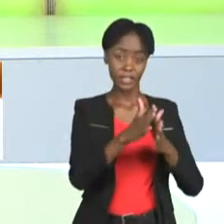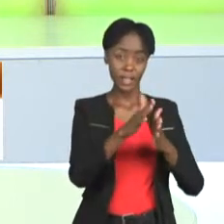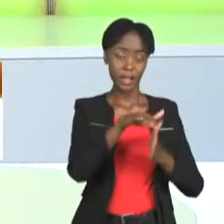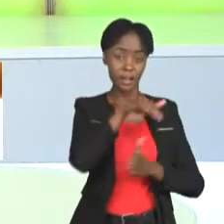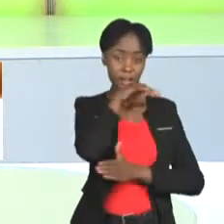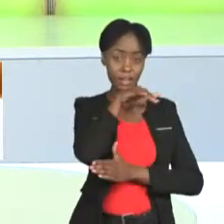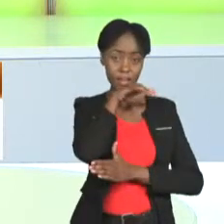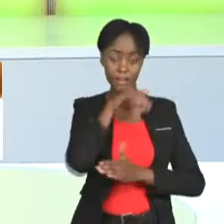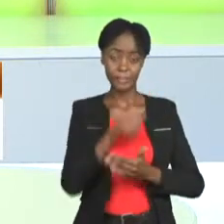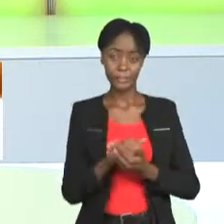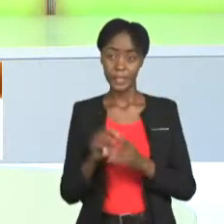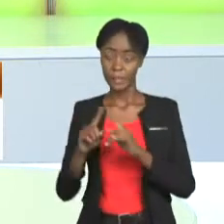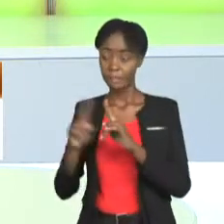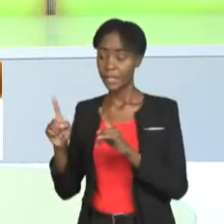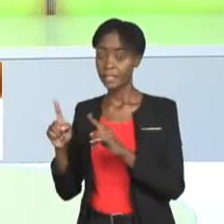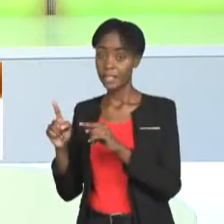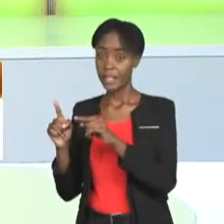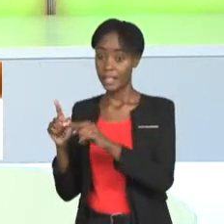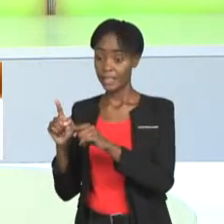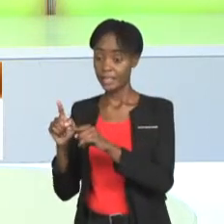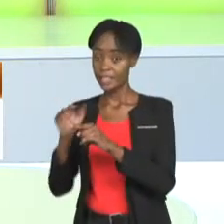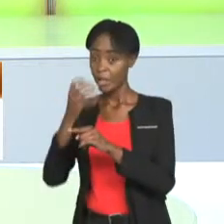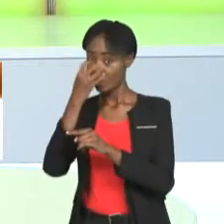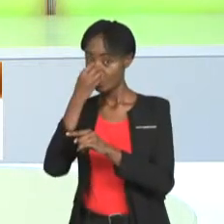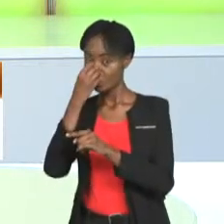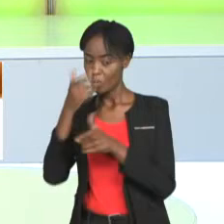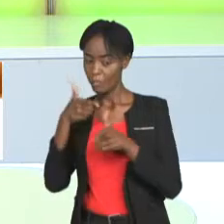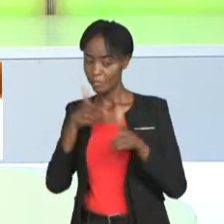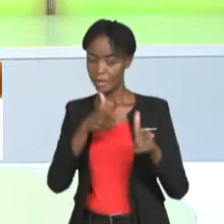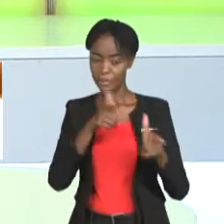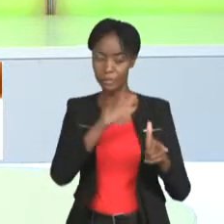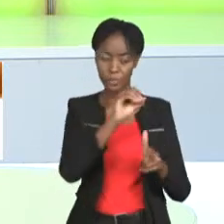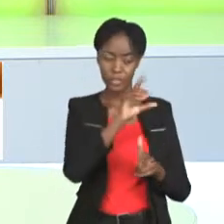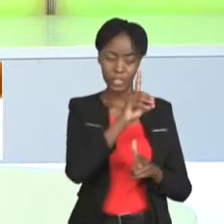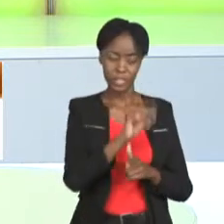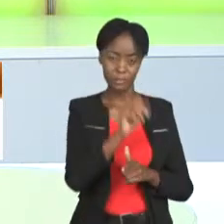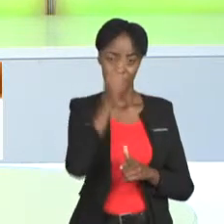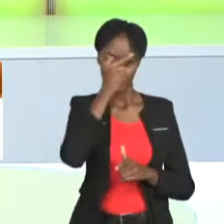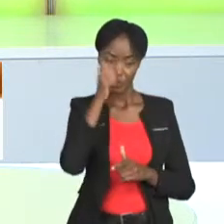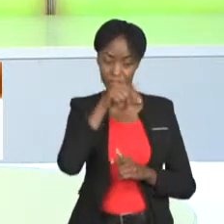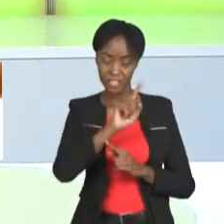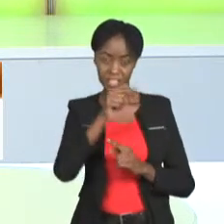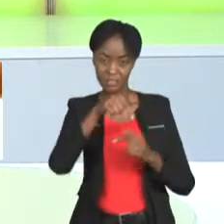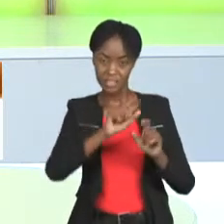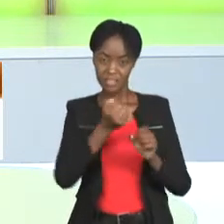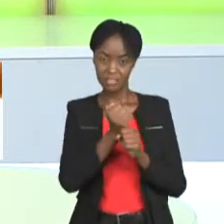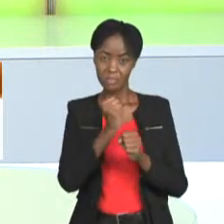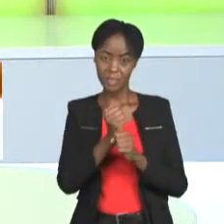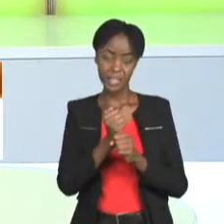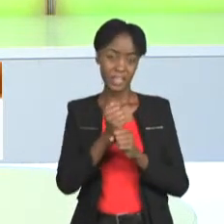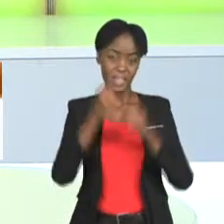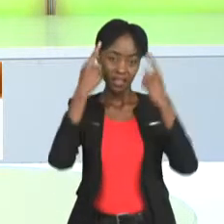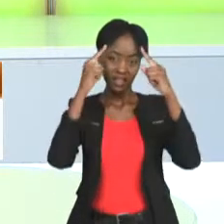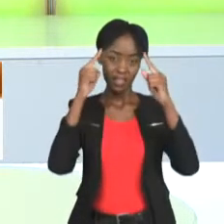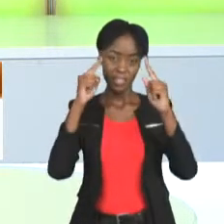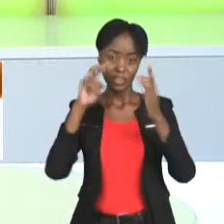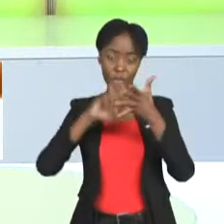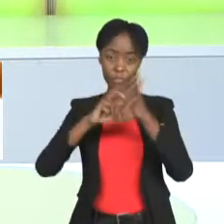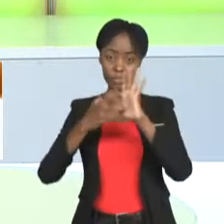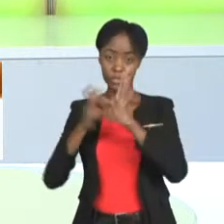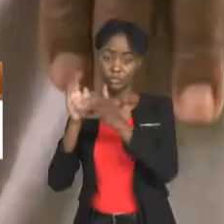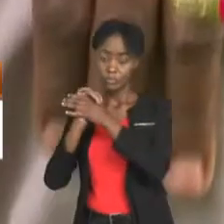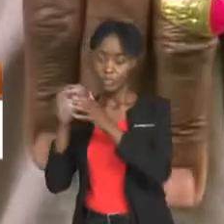Ruto amezidi kukilaumu chama cha ODM kwa kuchangia katika kufeli kwa miradi ya serikali ya Jubilee. Namukana Samuel na taarifa hiyo.